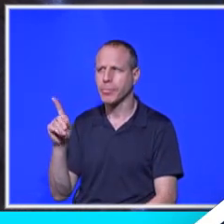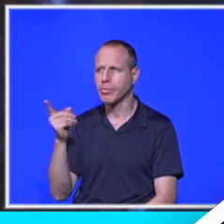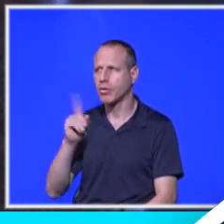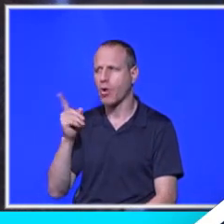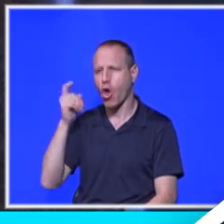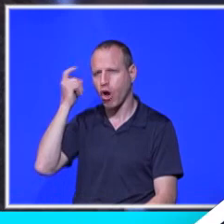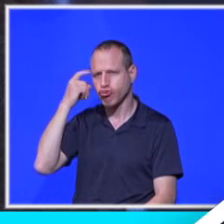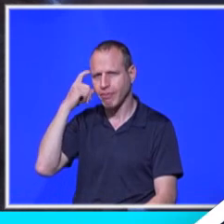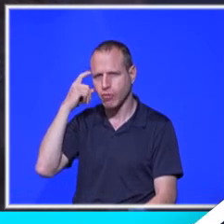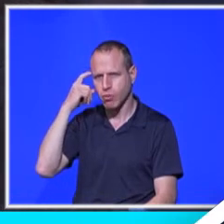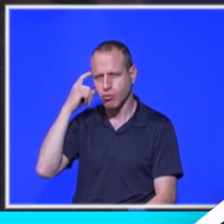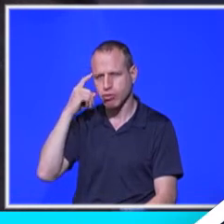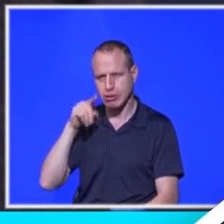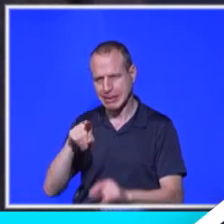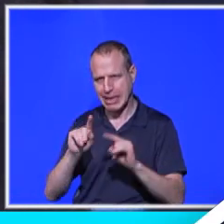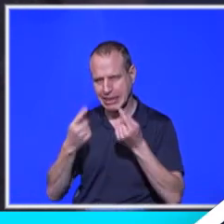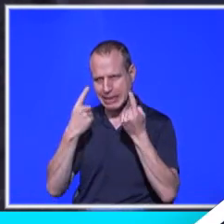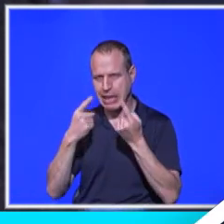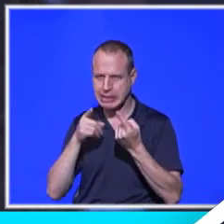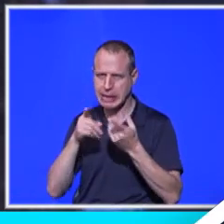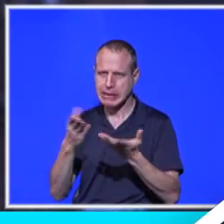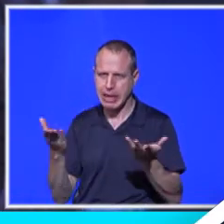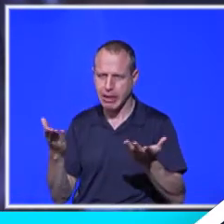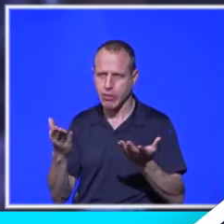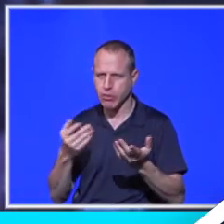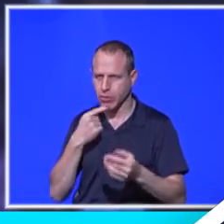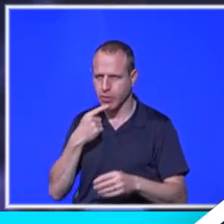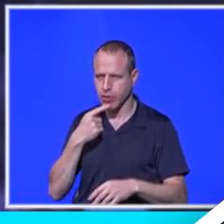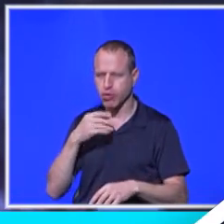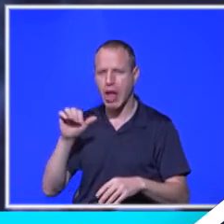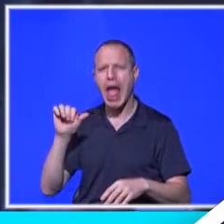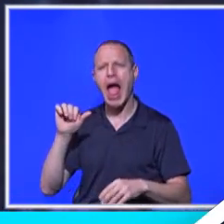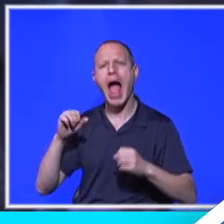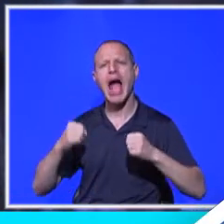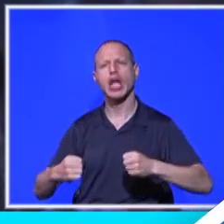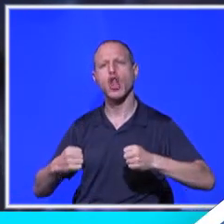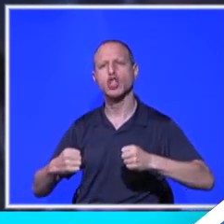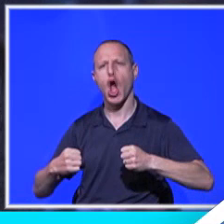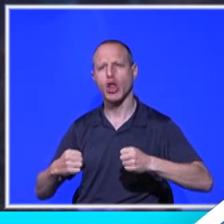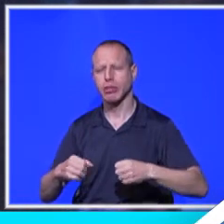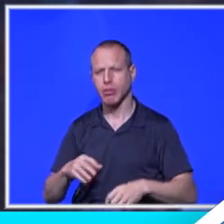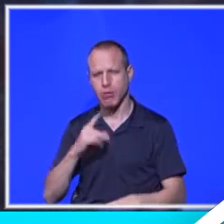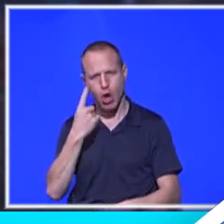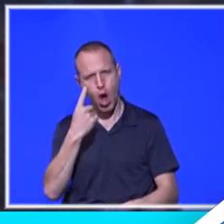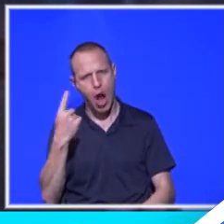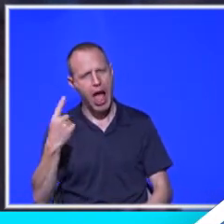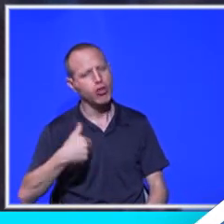לא חשבנו שזה יקרה, זה זה. זאת אומרת, שאריאל שרון... כל אחד הולך